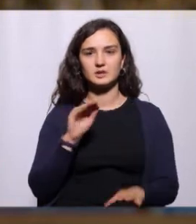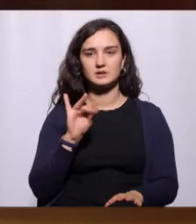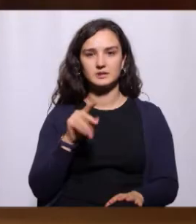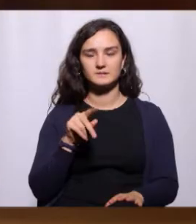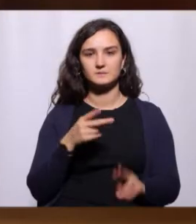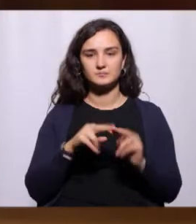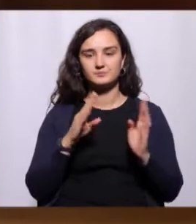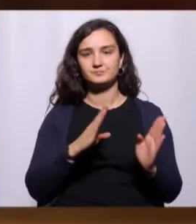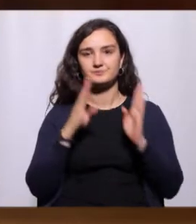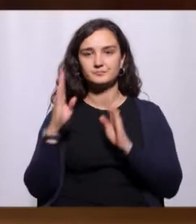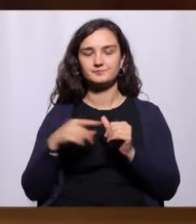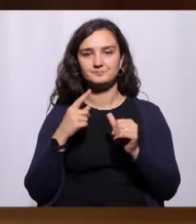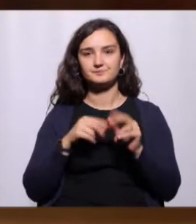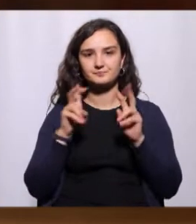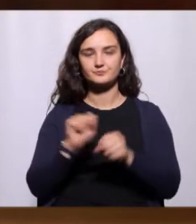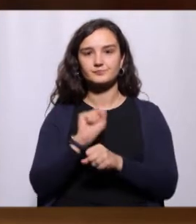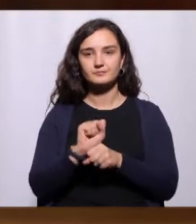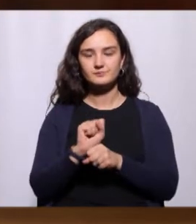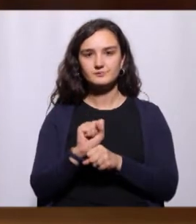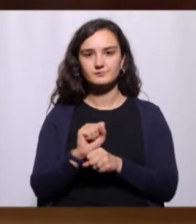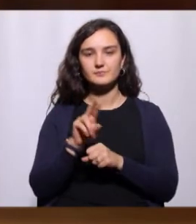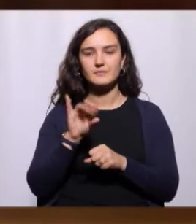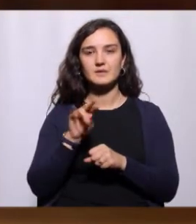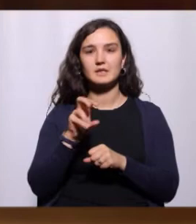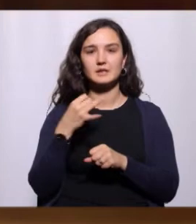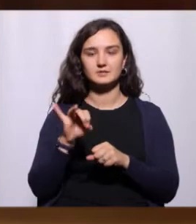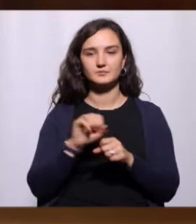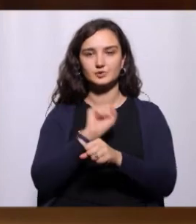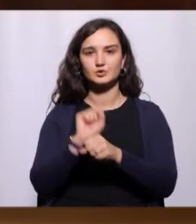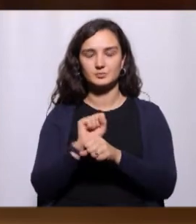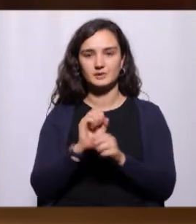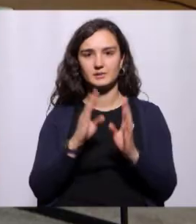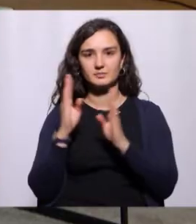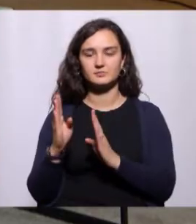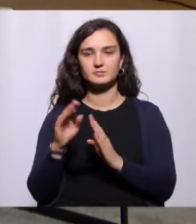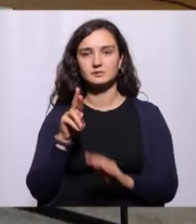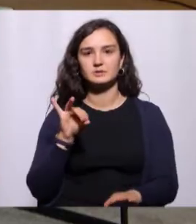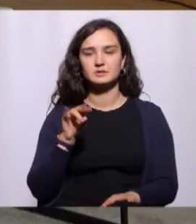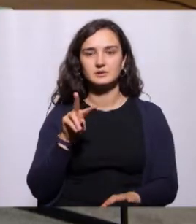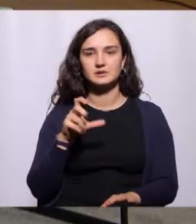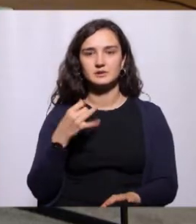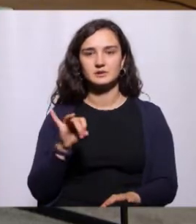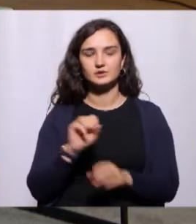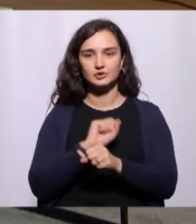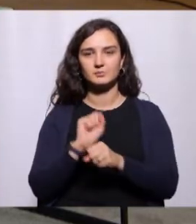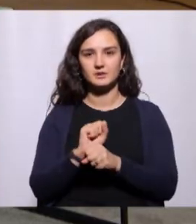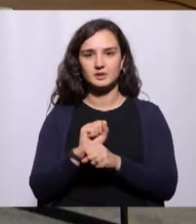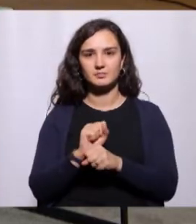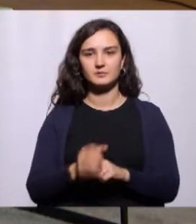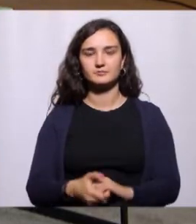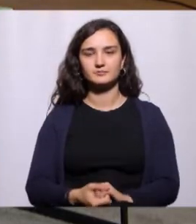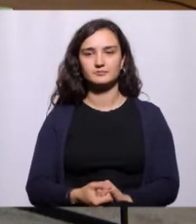Carter. Delay means შეფერხება. Delay, შეფერხება. Delay,